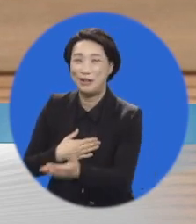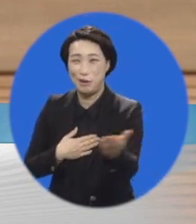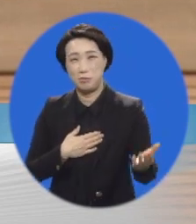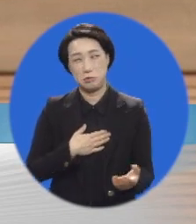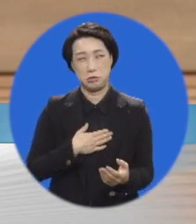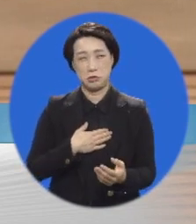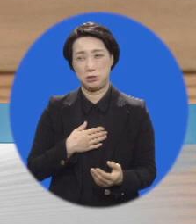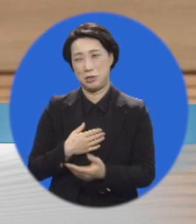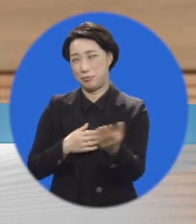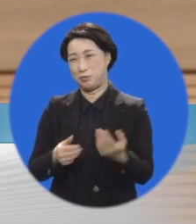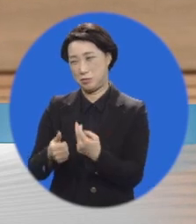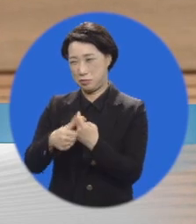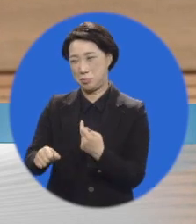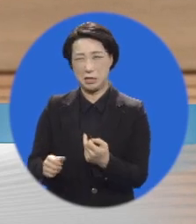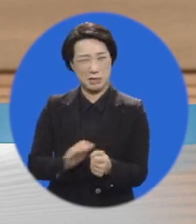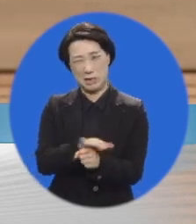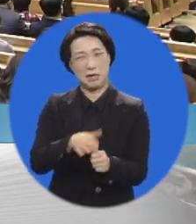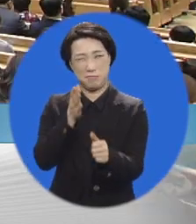좀 사랑하세요.